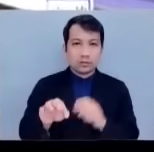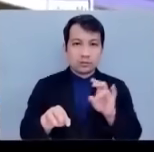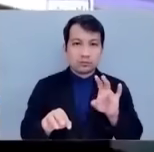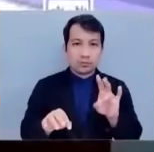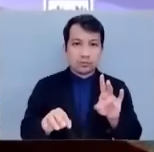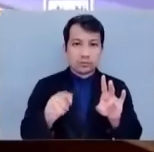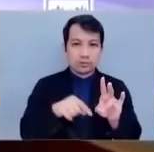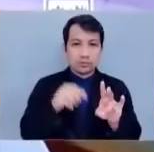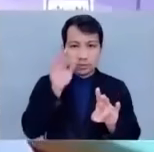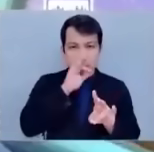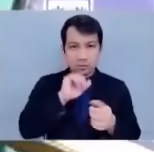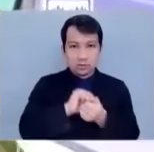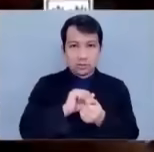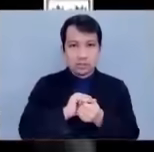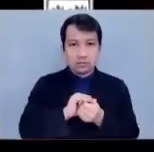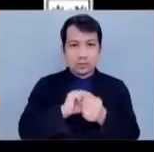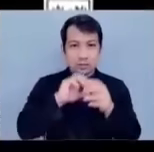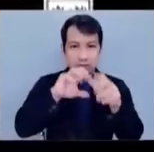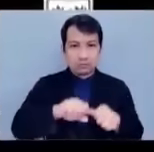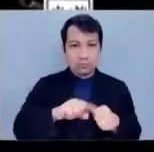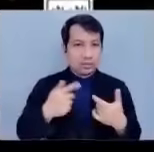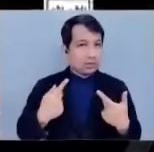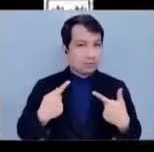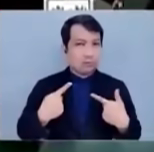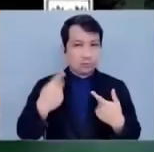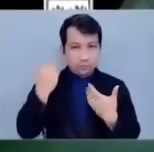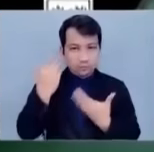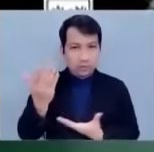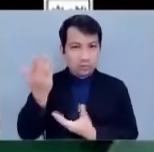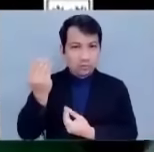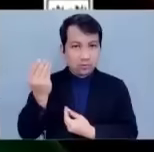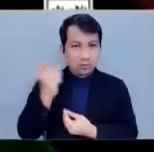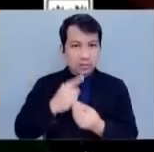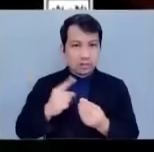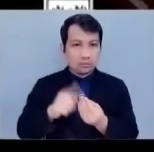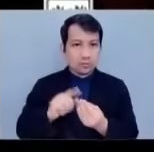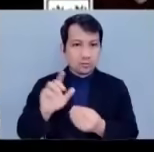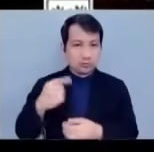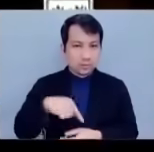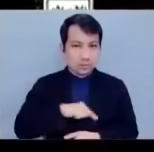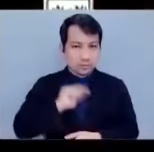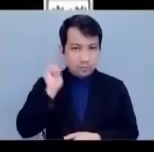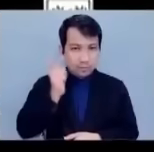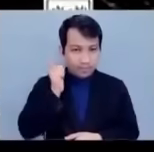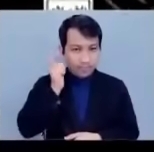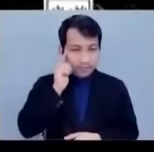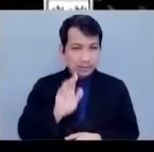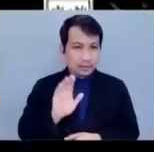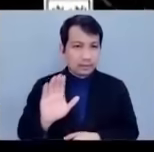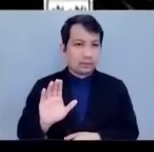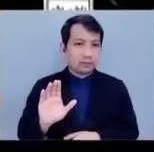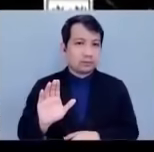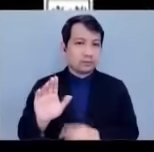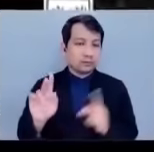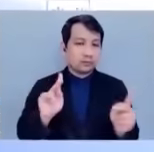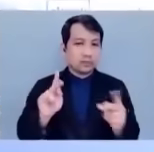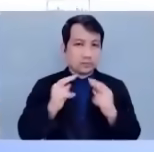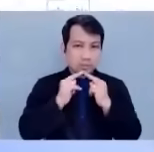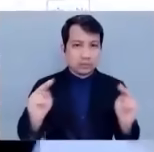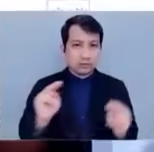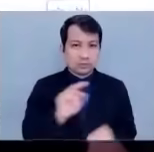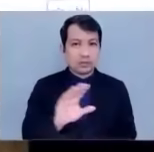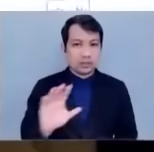ang kasamang binihag. Hanggang ngayon, wala pa rin balita ang ating gobyerno sa lagay ng ating mga kababayan. Nagbabalita mula sa